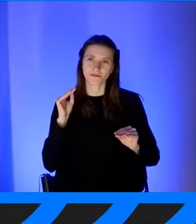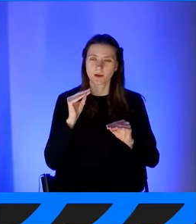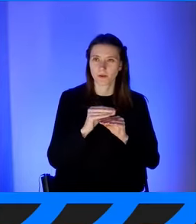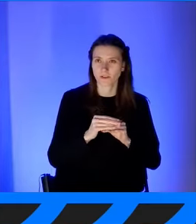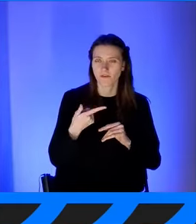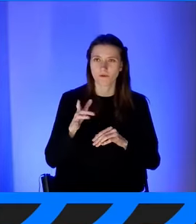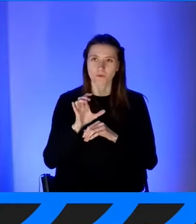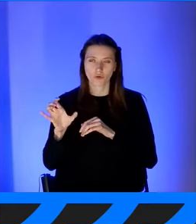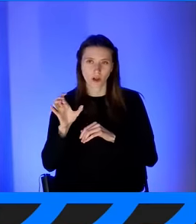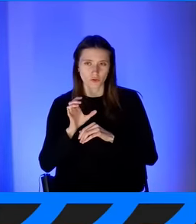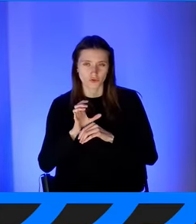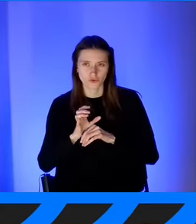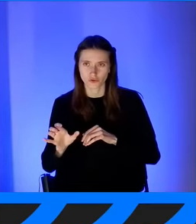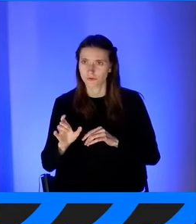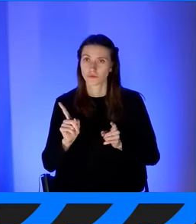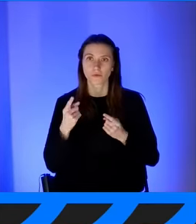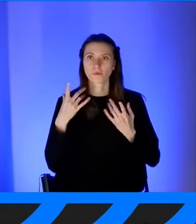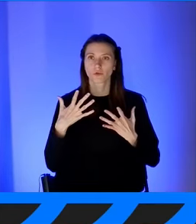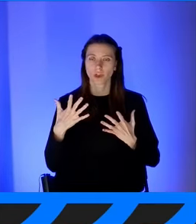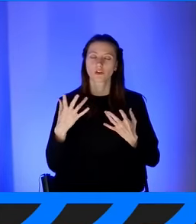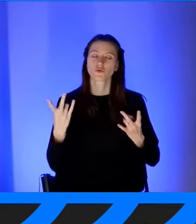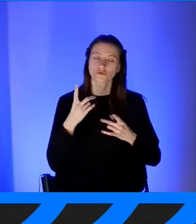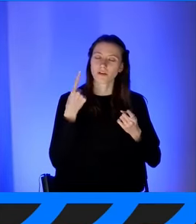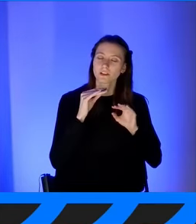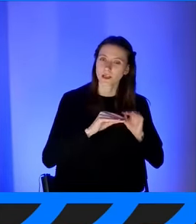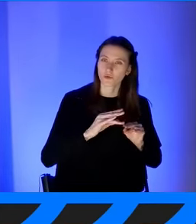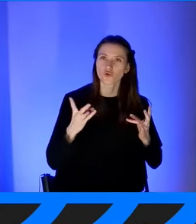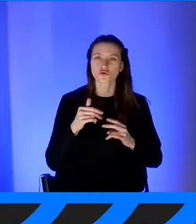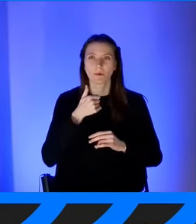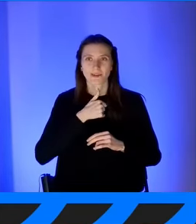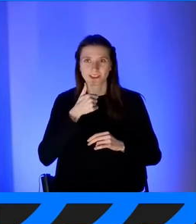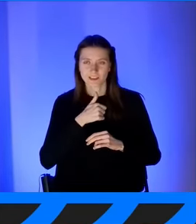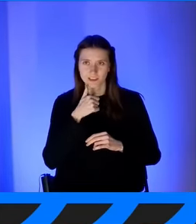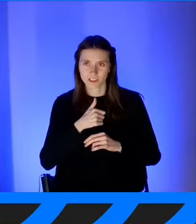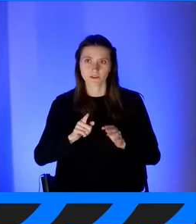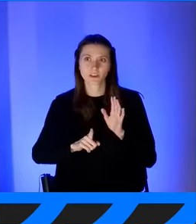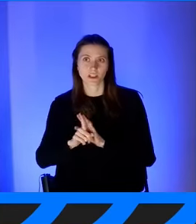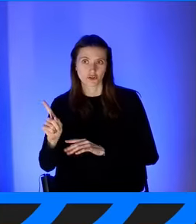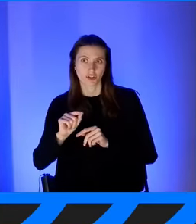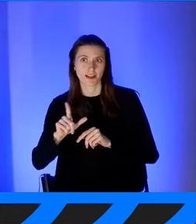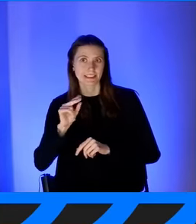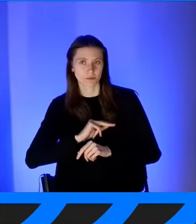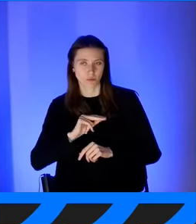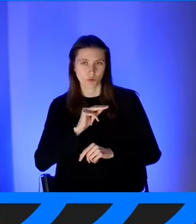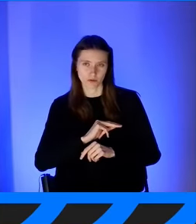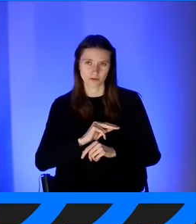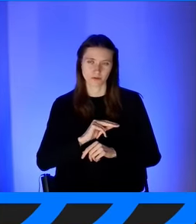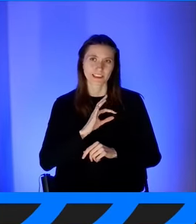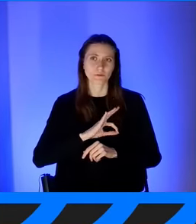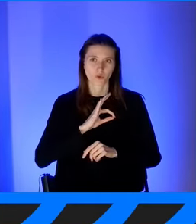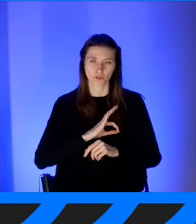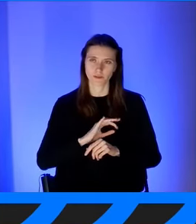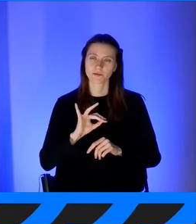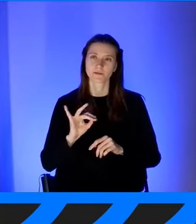продакшн потому что ну понятно что мало того что нужно разработать е протестировать внедрить прочее и